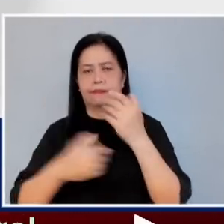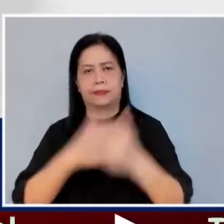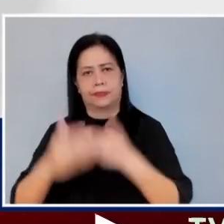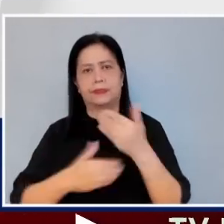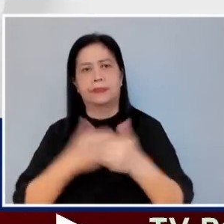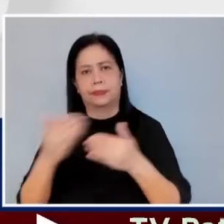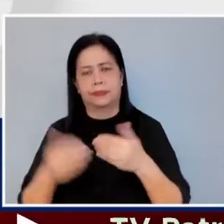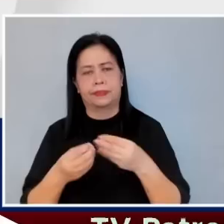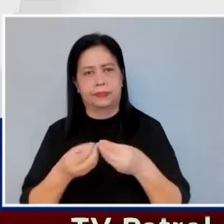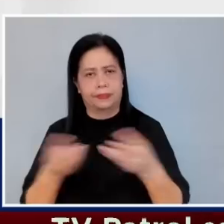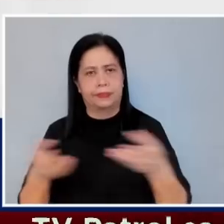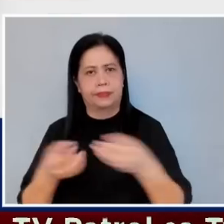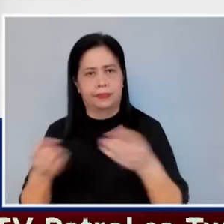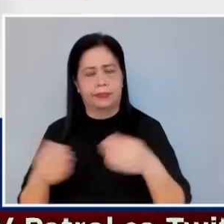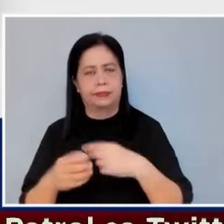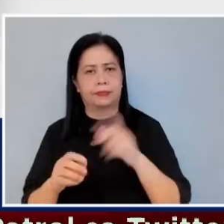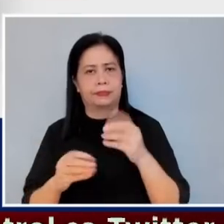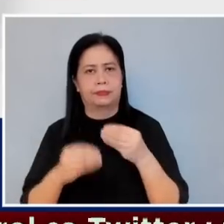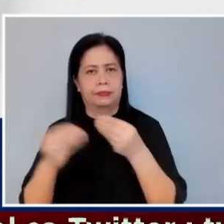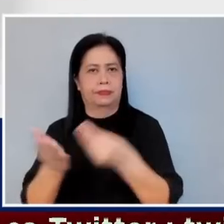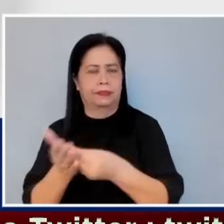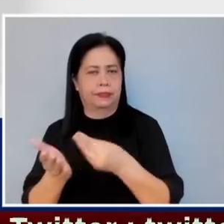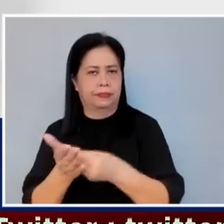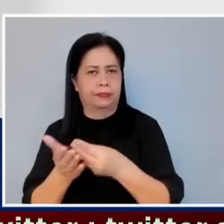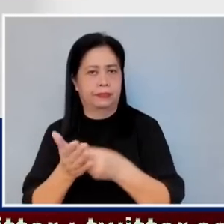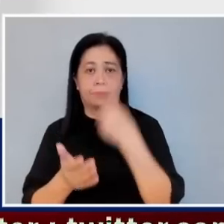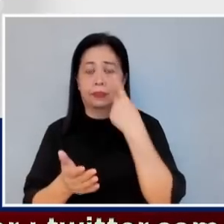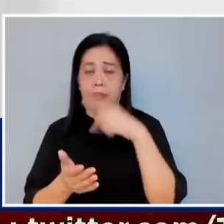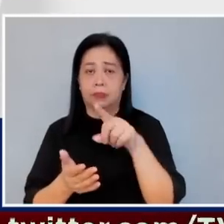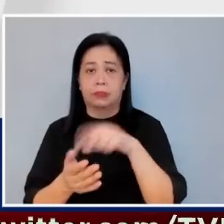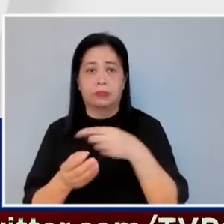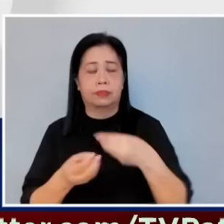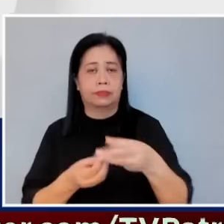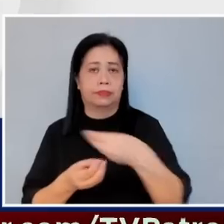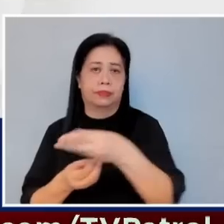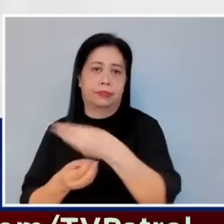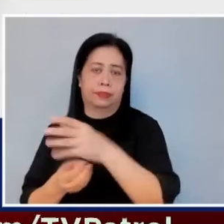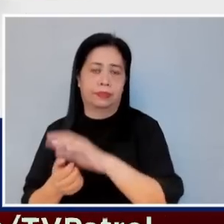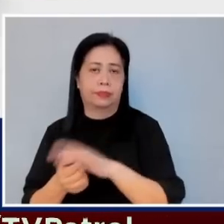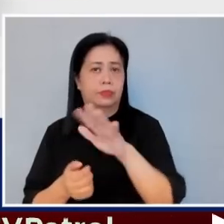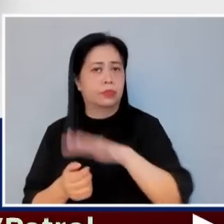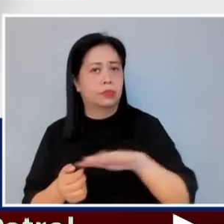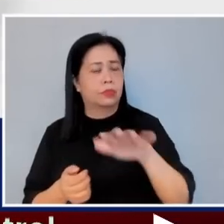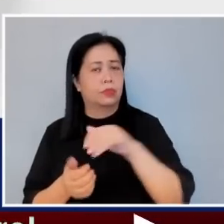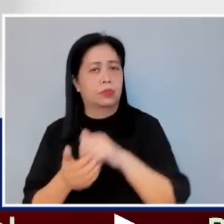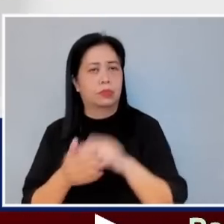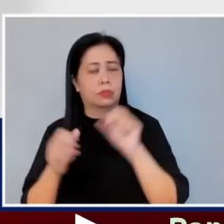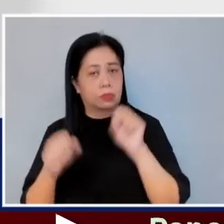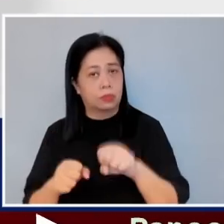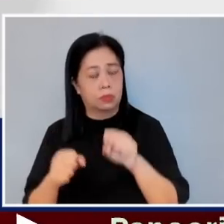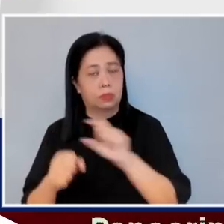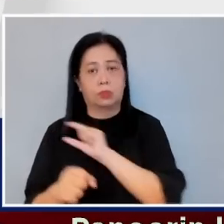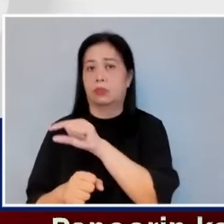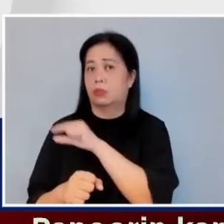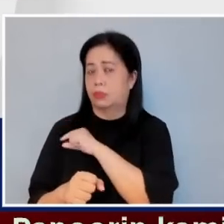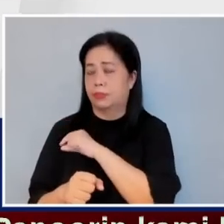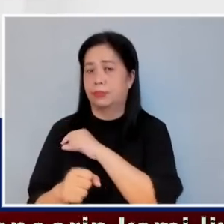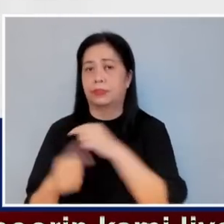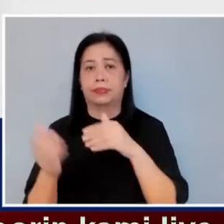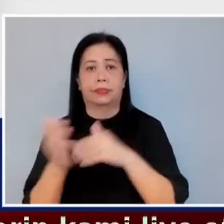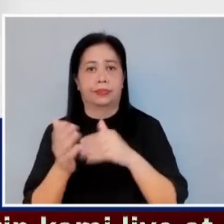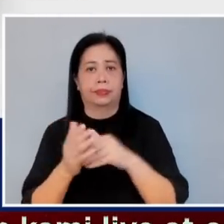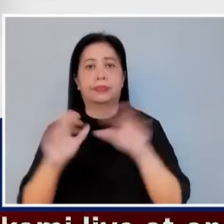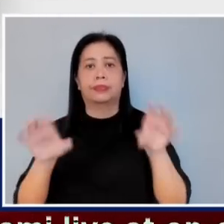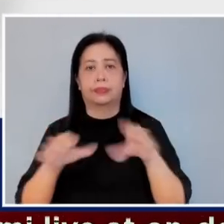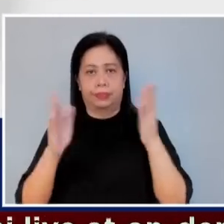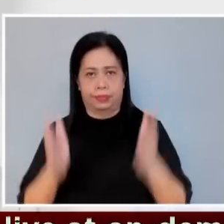proseso sa paglilipat ng pondo para sa pamimigay nito sa lahat ng eligible na healthcare workers.